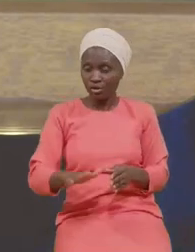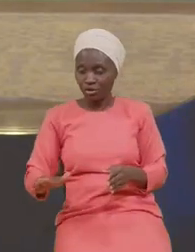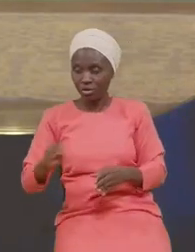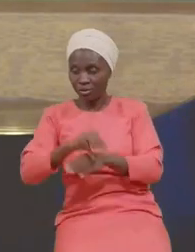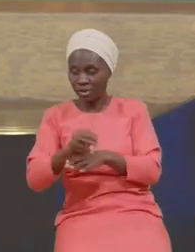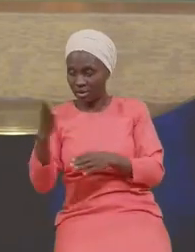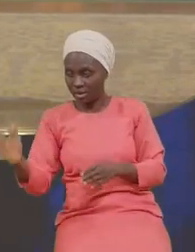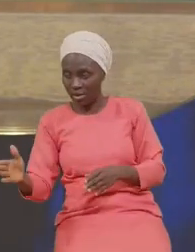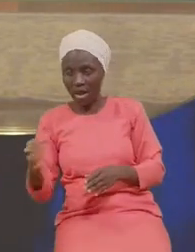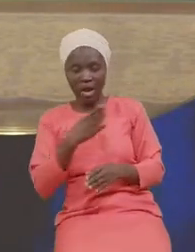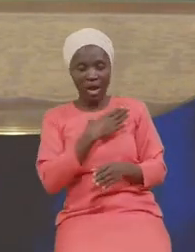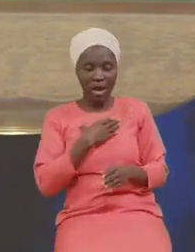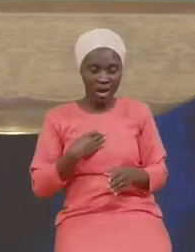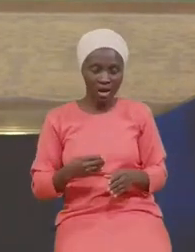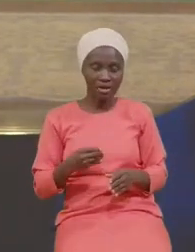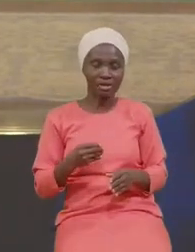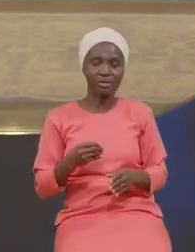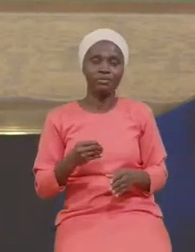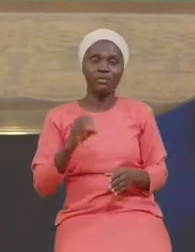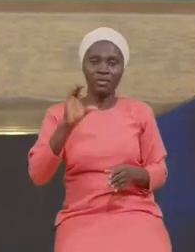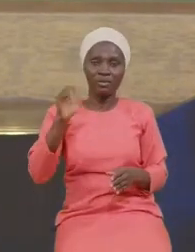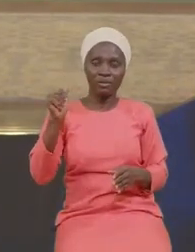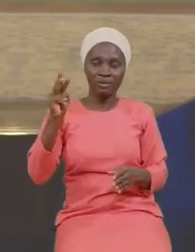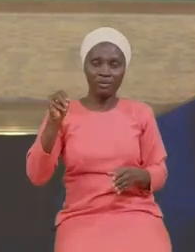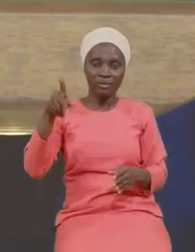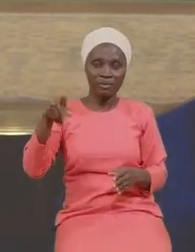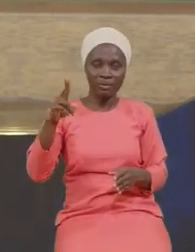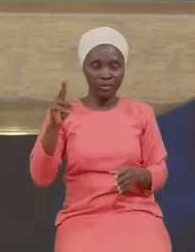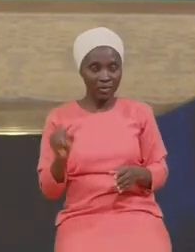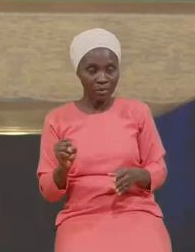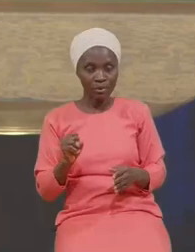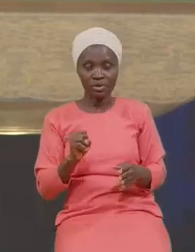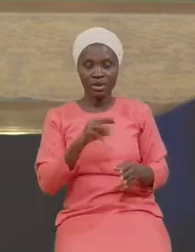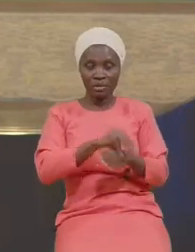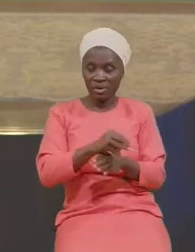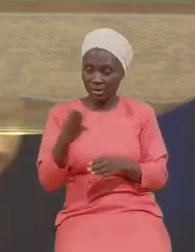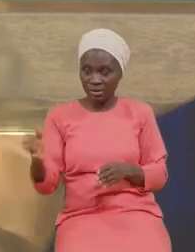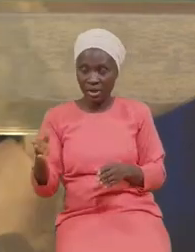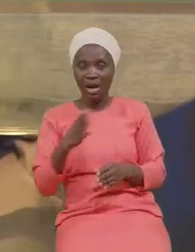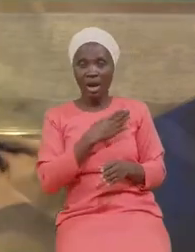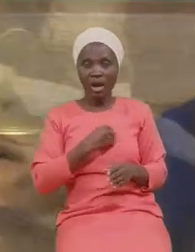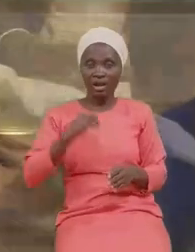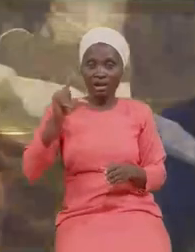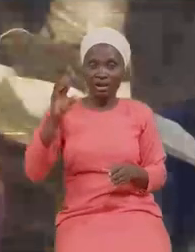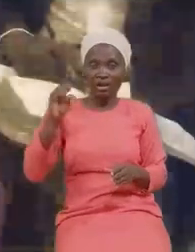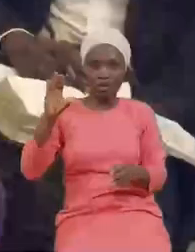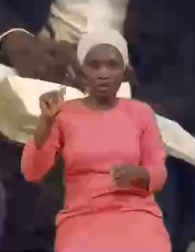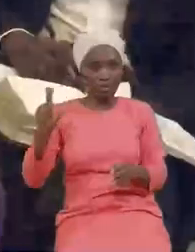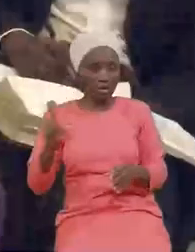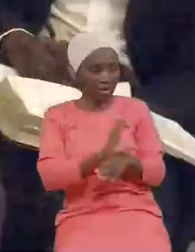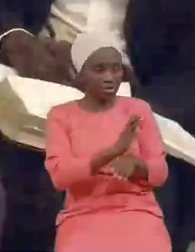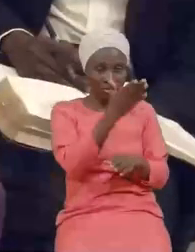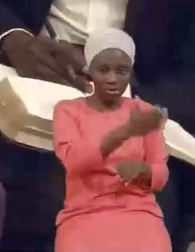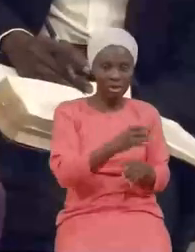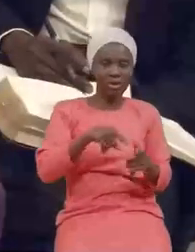des des étudiants sur le campus il y a une église locale là-bas nous allons posséder le pays